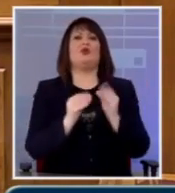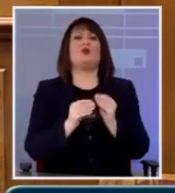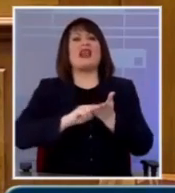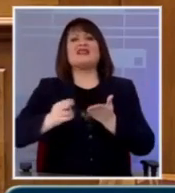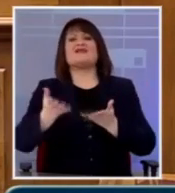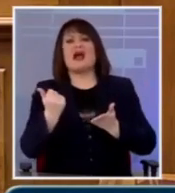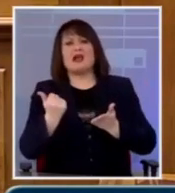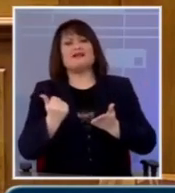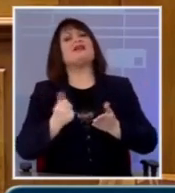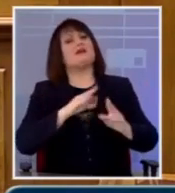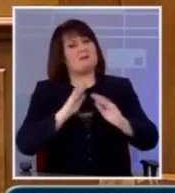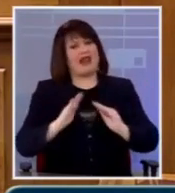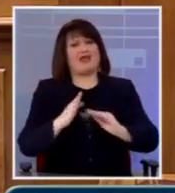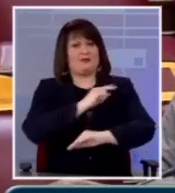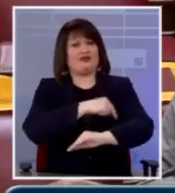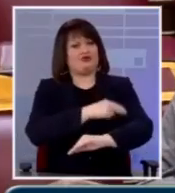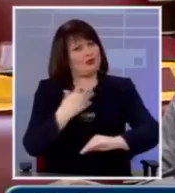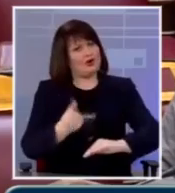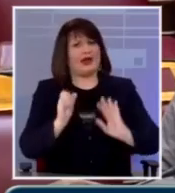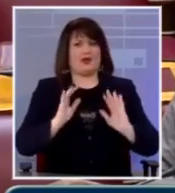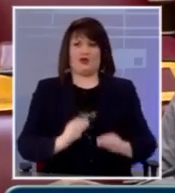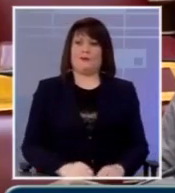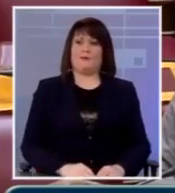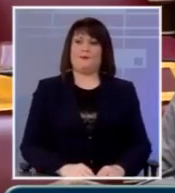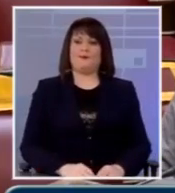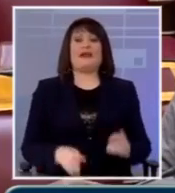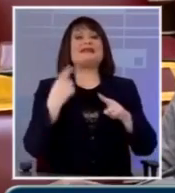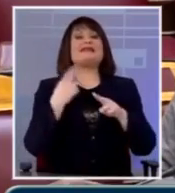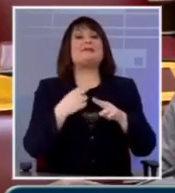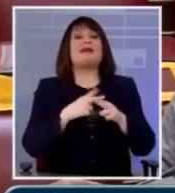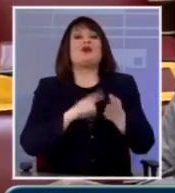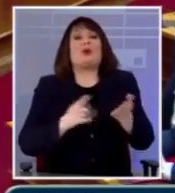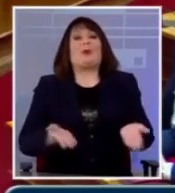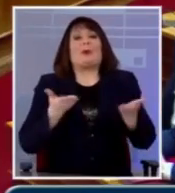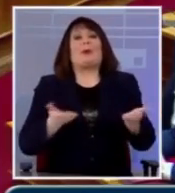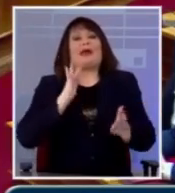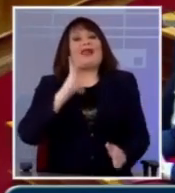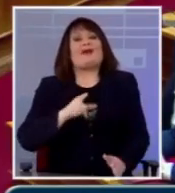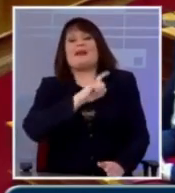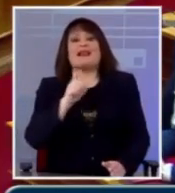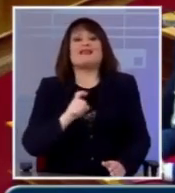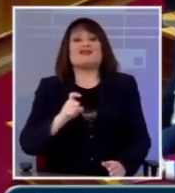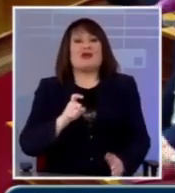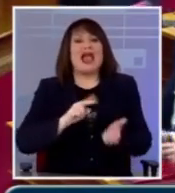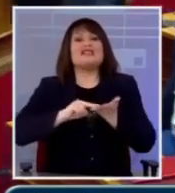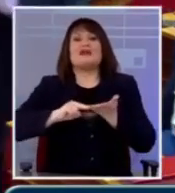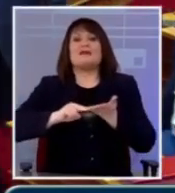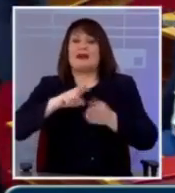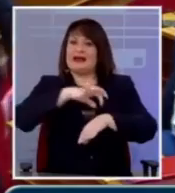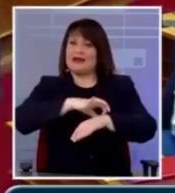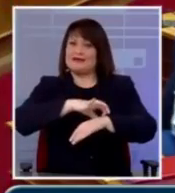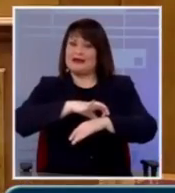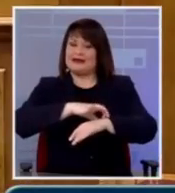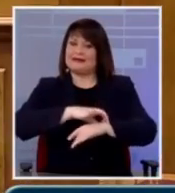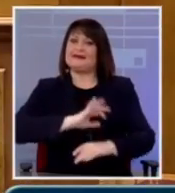ανασφάλιστων. Είναι πολύ σημαντικό όμως να υπάρξει και μια ελάφρυνση βαρών στην καθημερινότητα των ασφαλισμένων ασθενών,